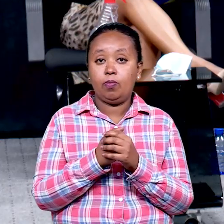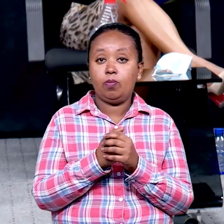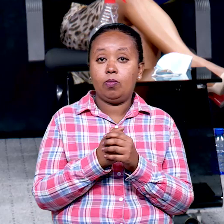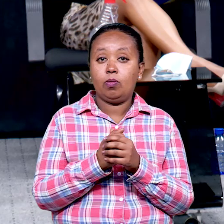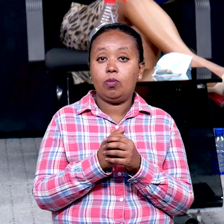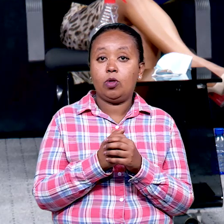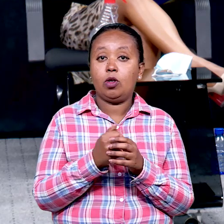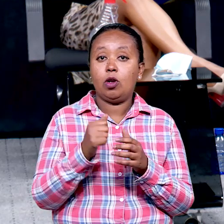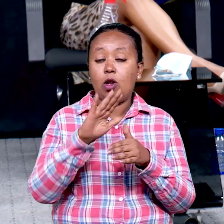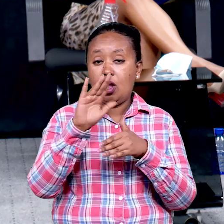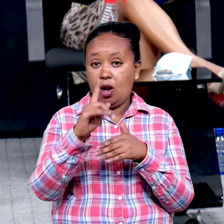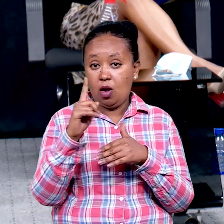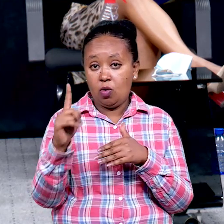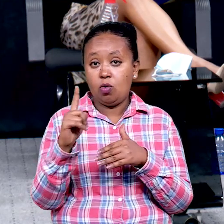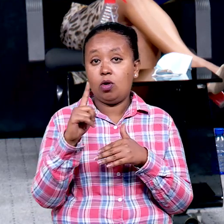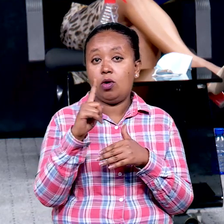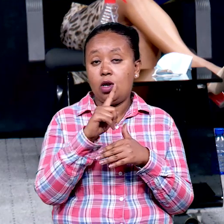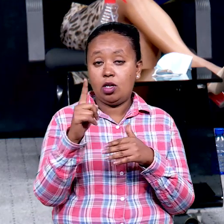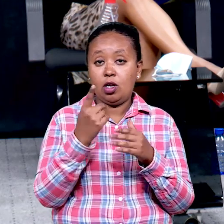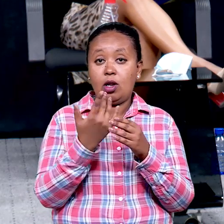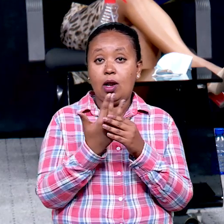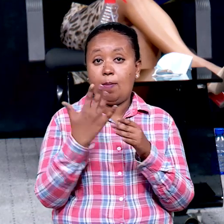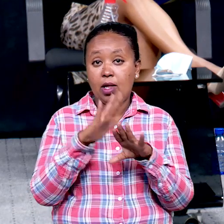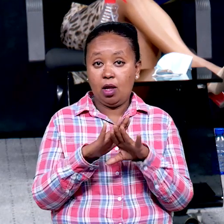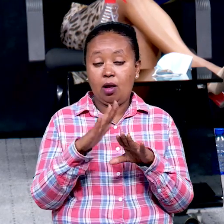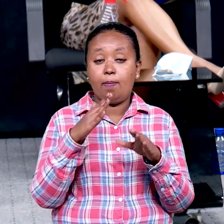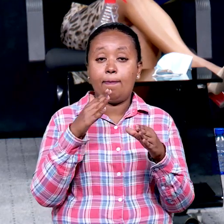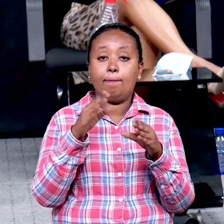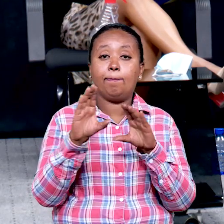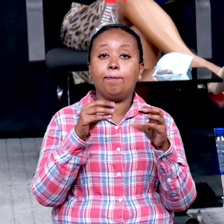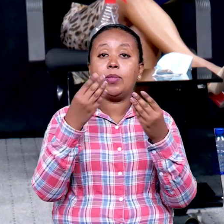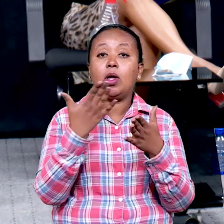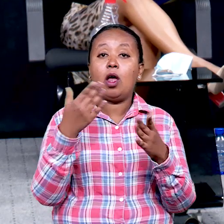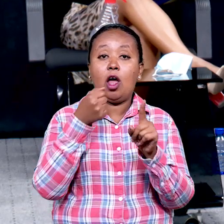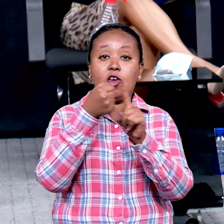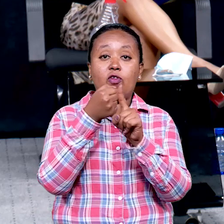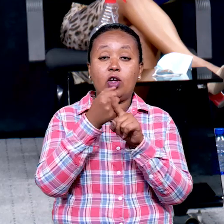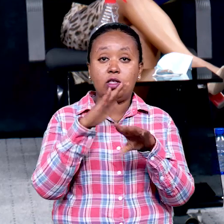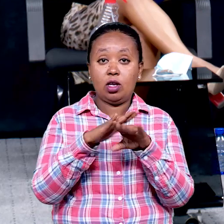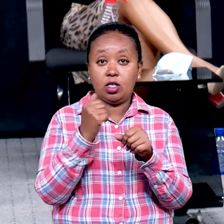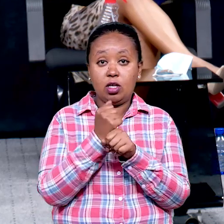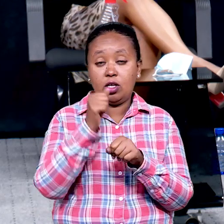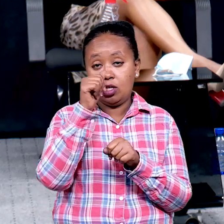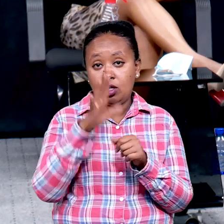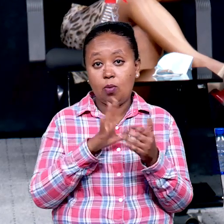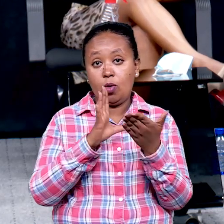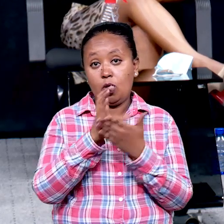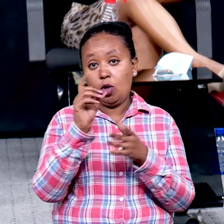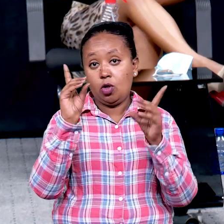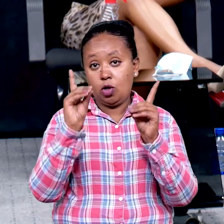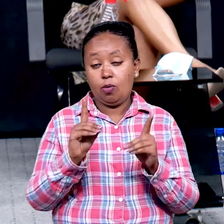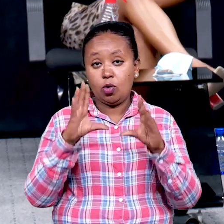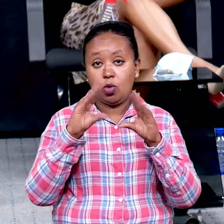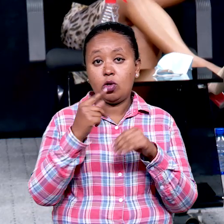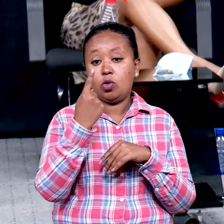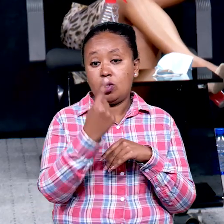እያንዳንዱ ሰው ደግሞ ለሲቪል ማህበራት ለአንዳንድ የልማት ላይ ለሚያተኩሩት የሚሰጠው ነገር አለ። በተለይ አድቮኬሲ ላይ ስንሰራ እኛ ስለ ሰብአዊ መብት፣ ስለ ዲሞክራሲ